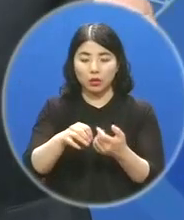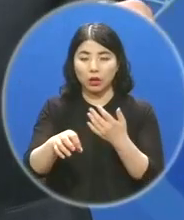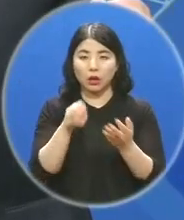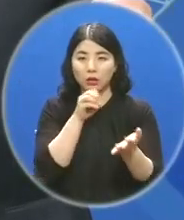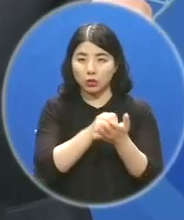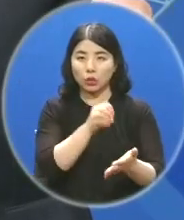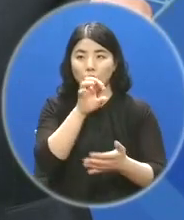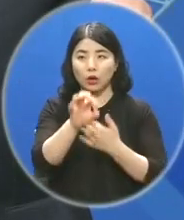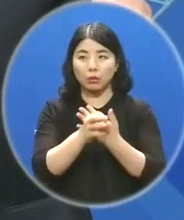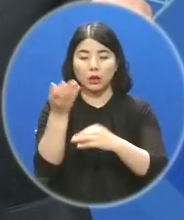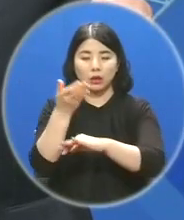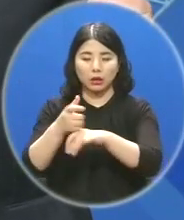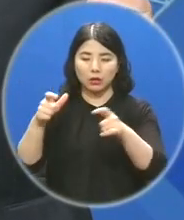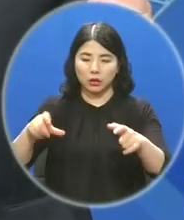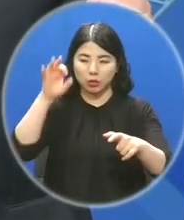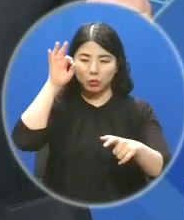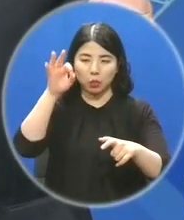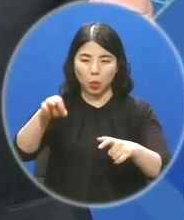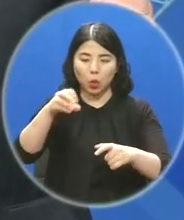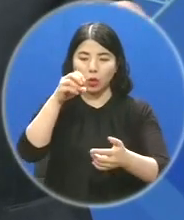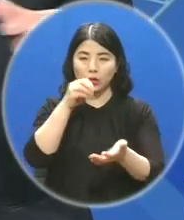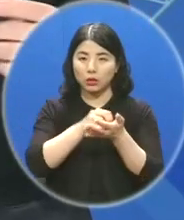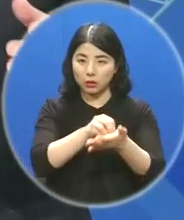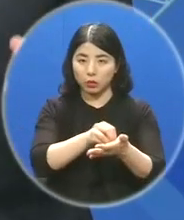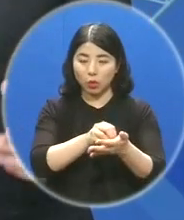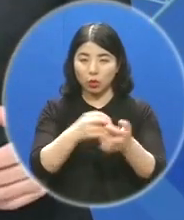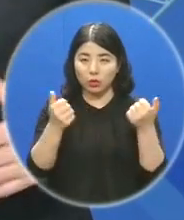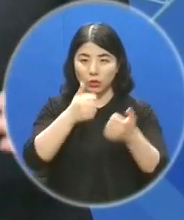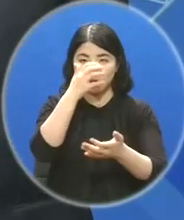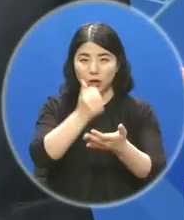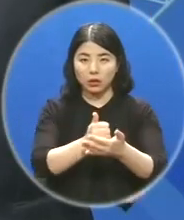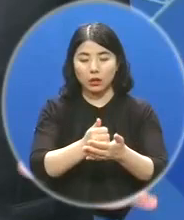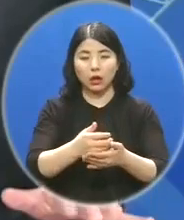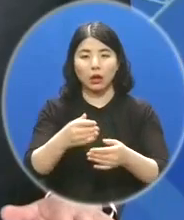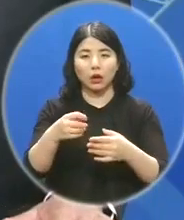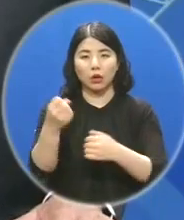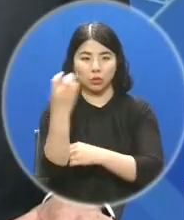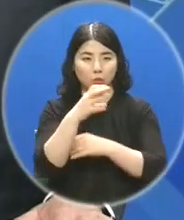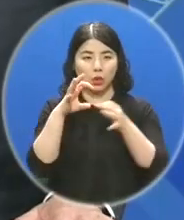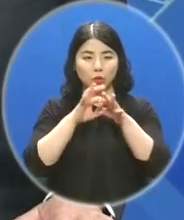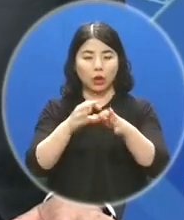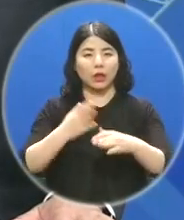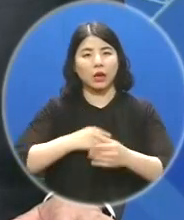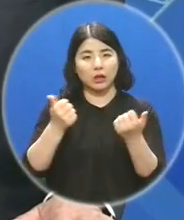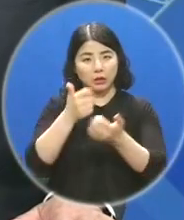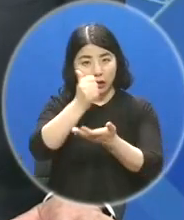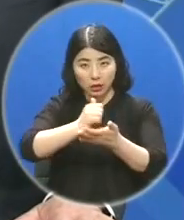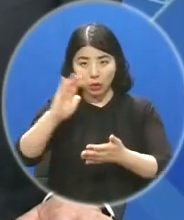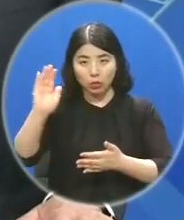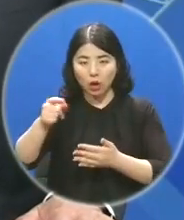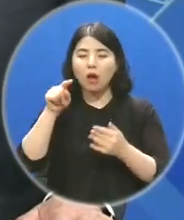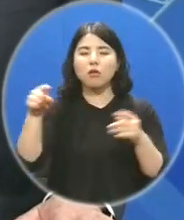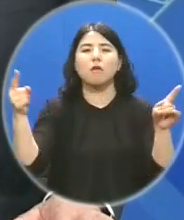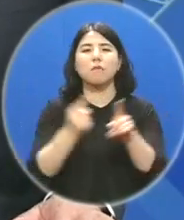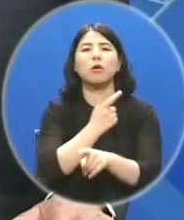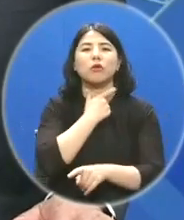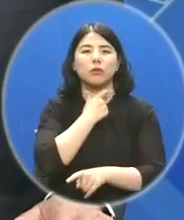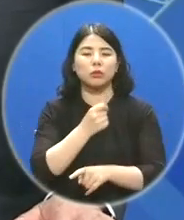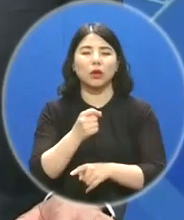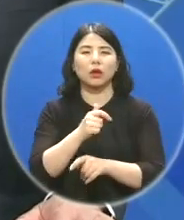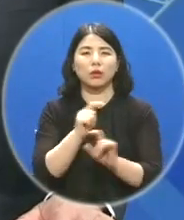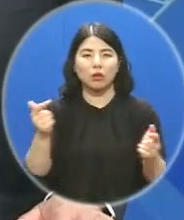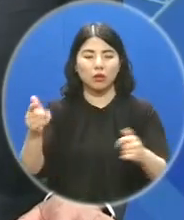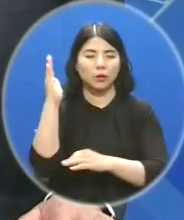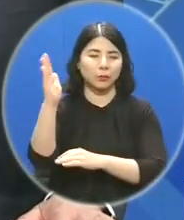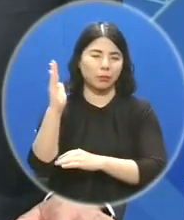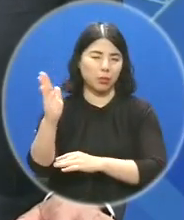다른 지역들 보니까 등록된 의장들이 언론을 통해 갖고 내가 의장이 되면 이런 거 한번 바꿔보고 싶다 이런 이야기들을